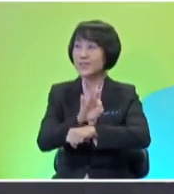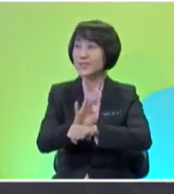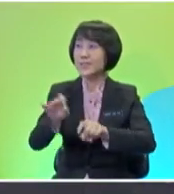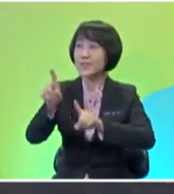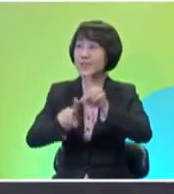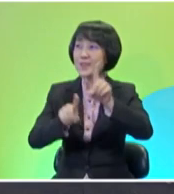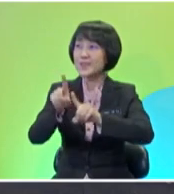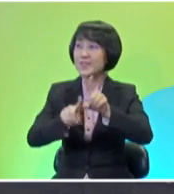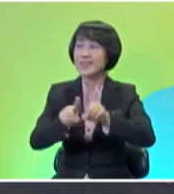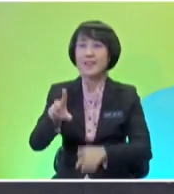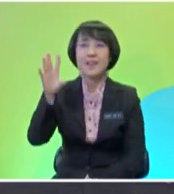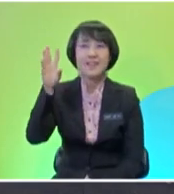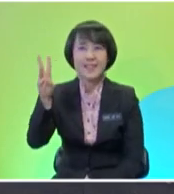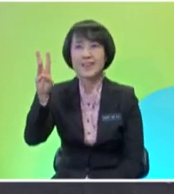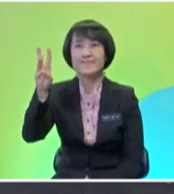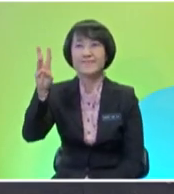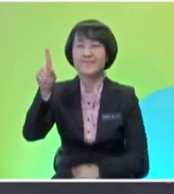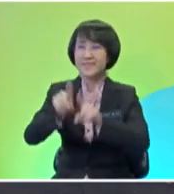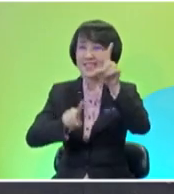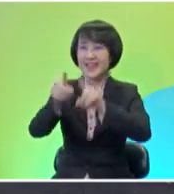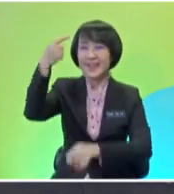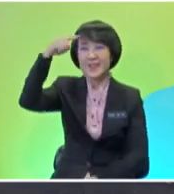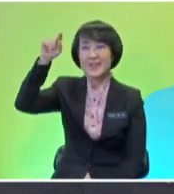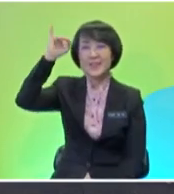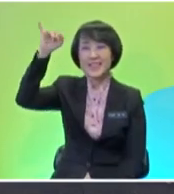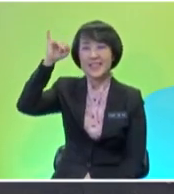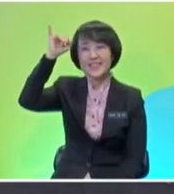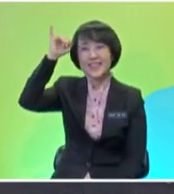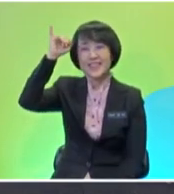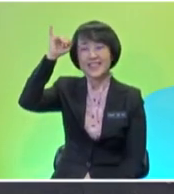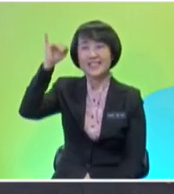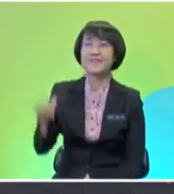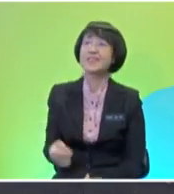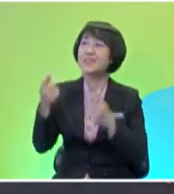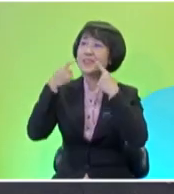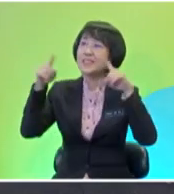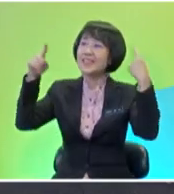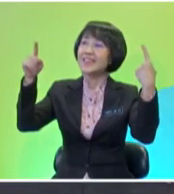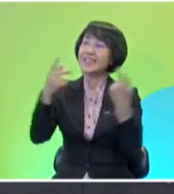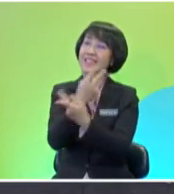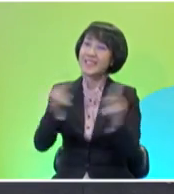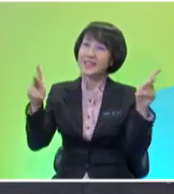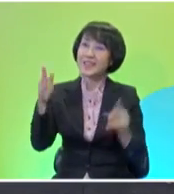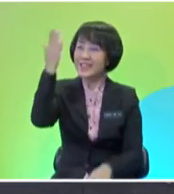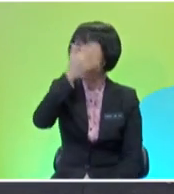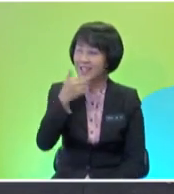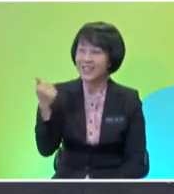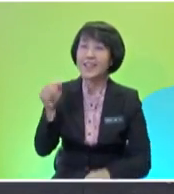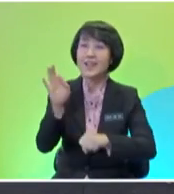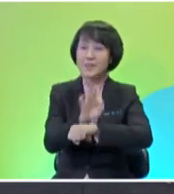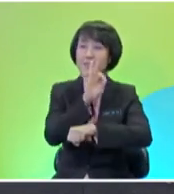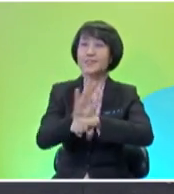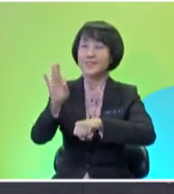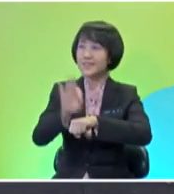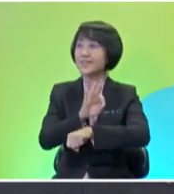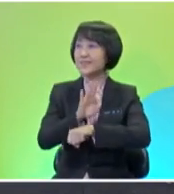bintang 6 bintang. 6 bintang. Ye, nampaknya berjaya siapkan hari ini. Sebab cantik dan dia berfungsi. Okey, maknanya idea